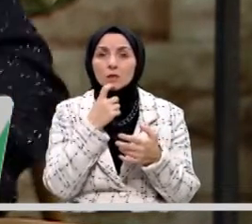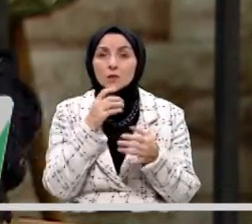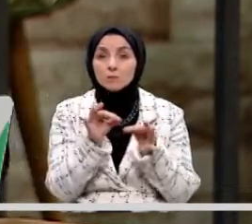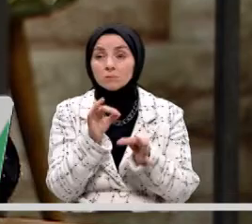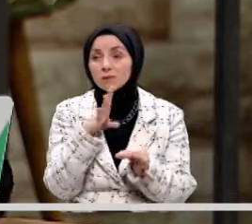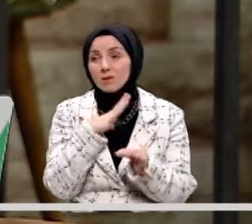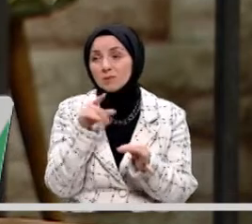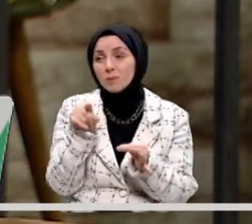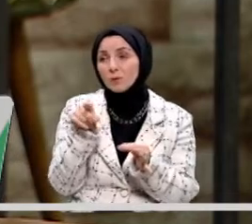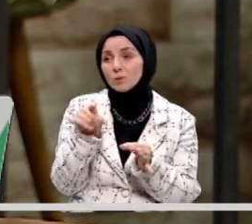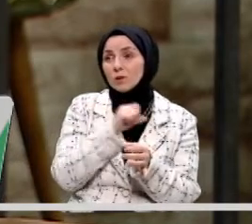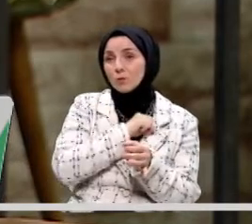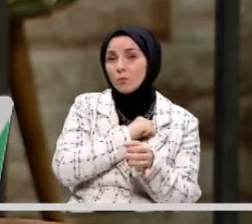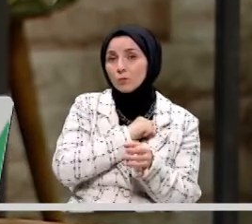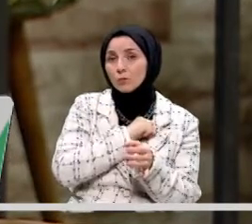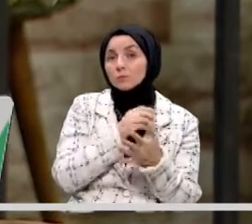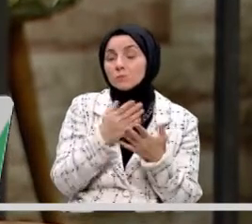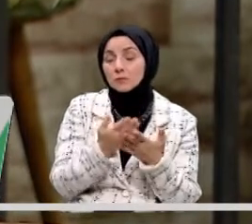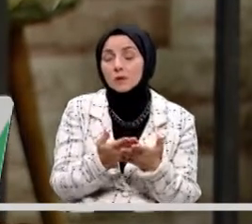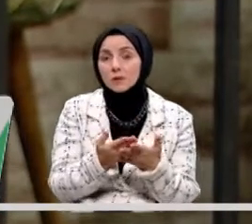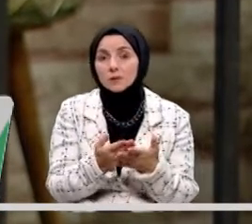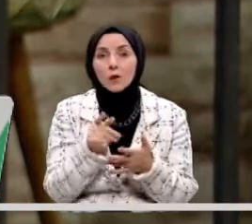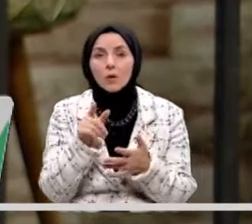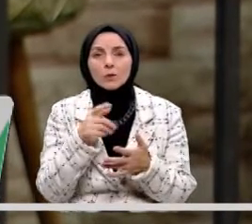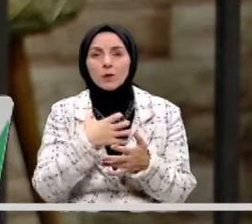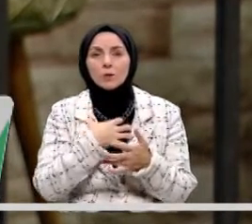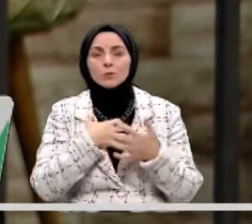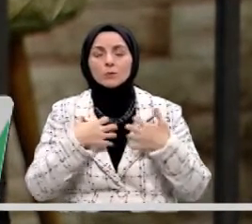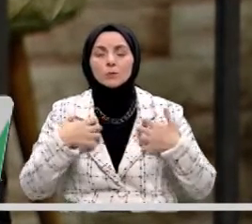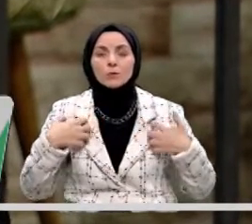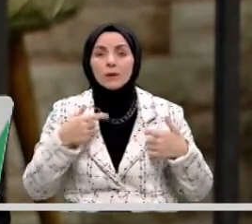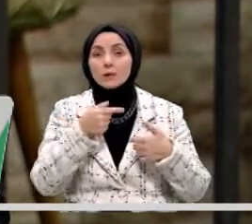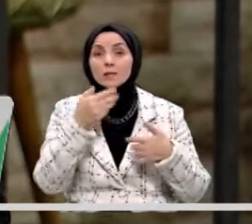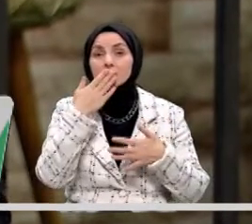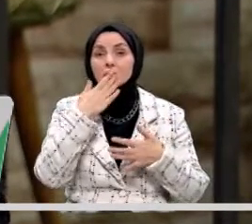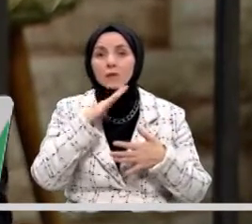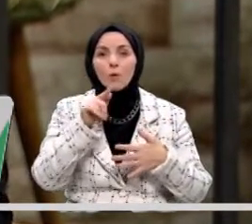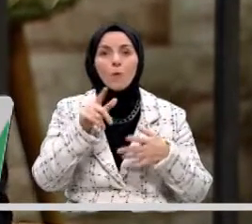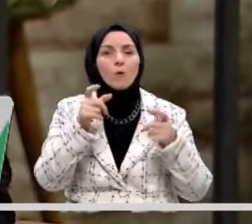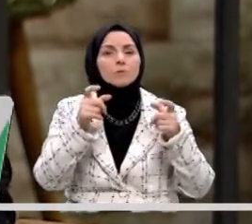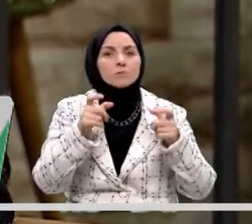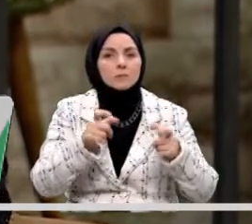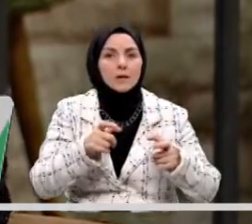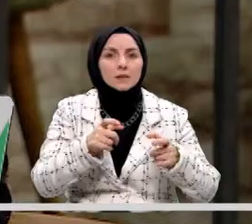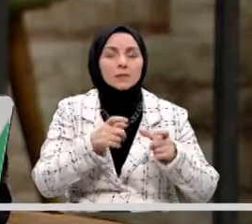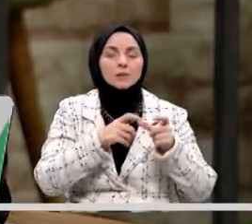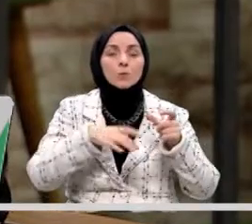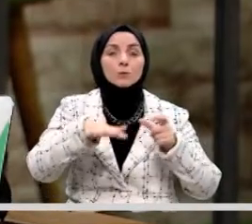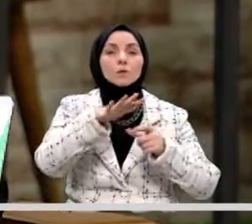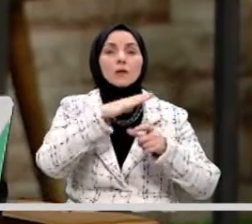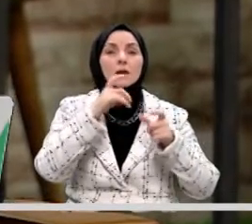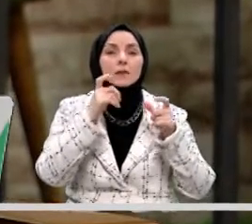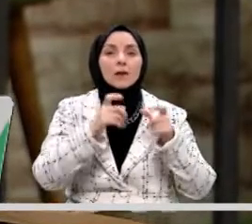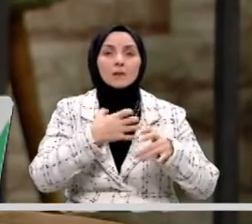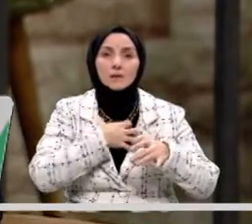demekti bu kızımız orada güvensizlik hissediyor Özgüven eksikliği yok Biz ortamda o bu sosyal ortamda kendini